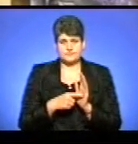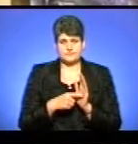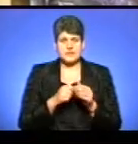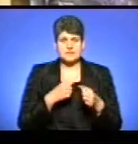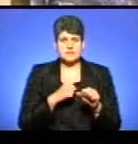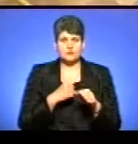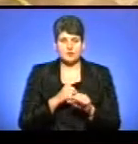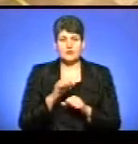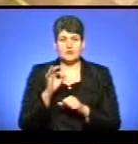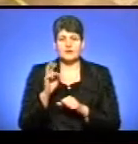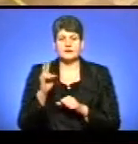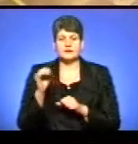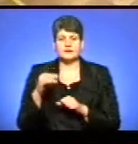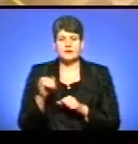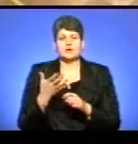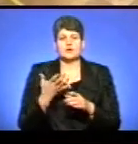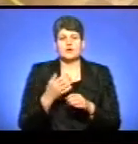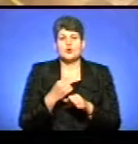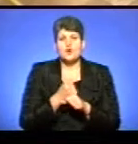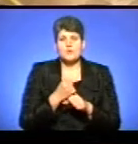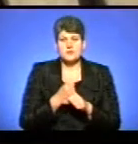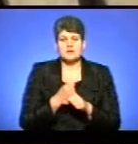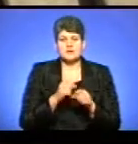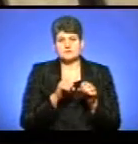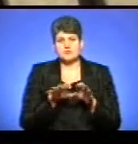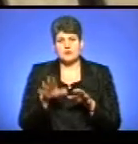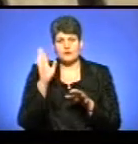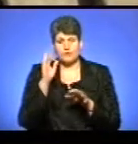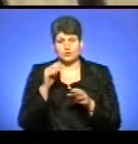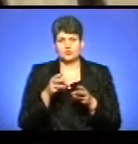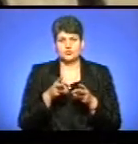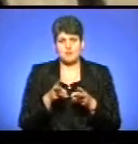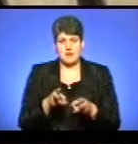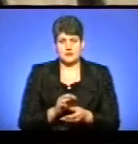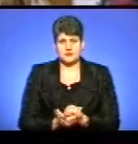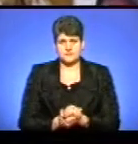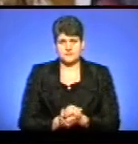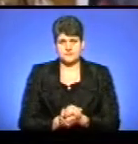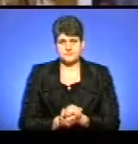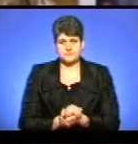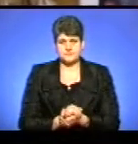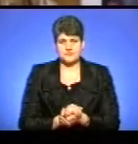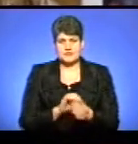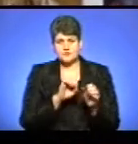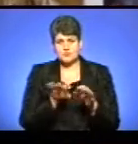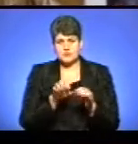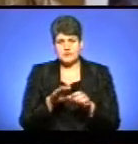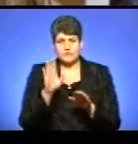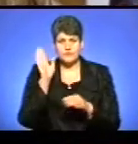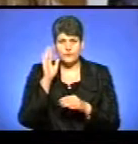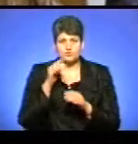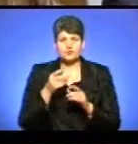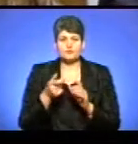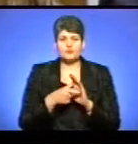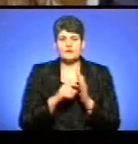Олег Кадило та робітник Зіновій Концевич спускають воду з батарей опалення. спускаємо воду, щоб в класі